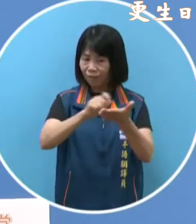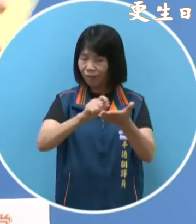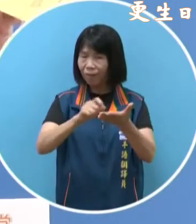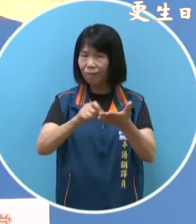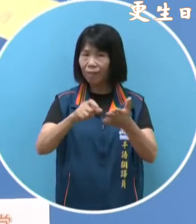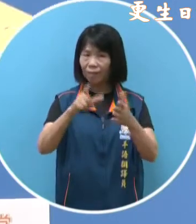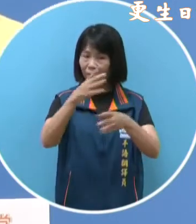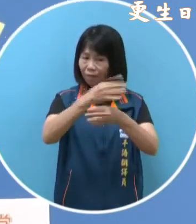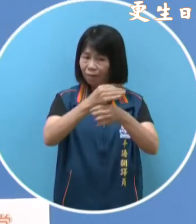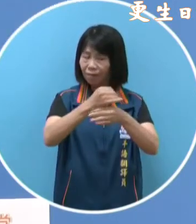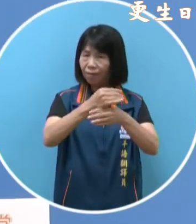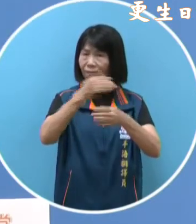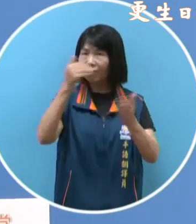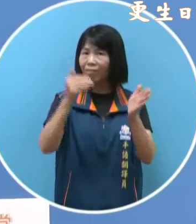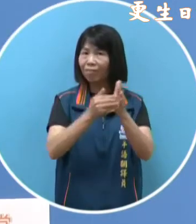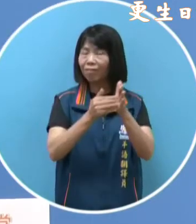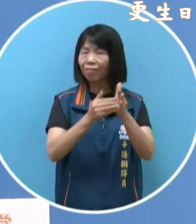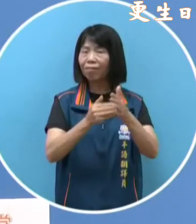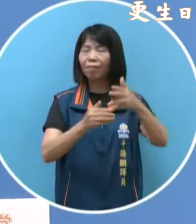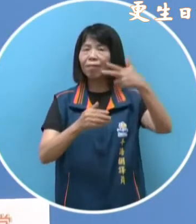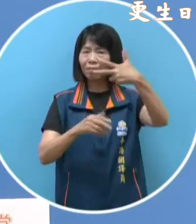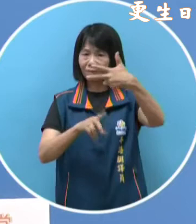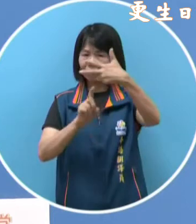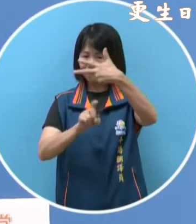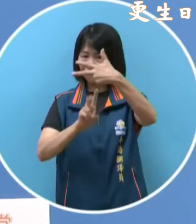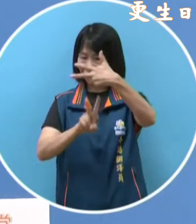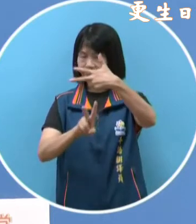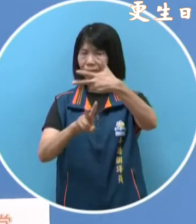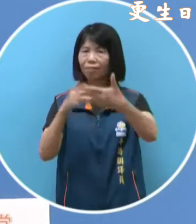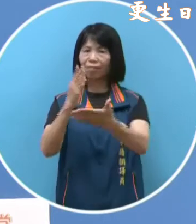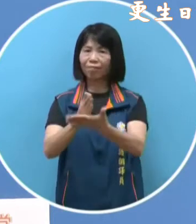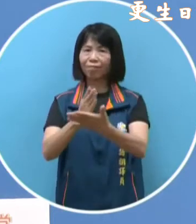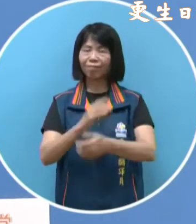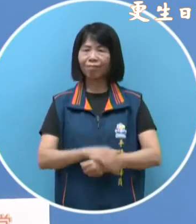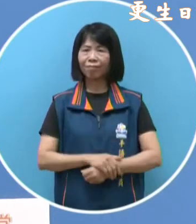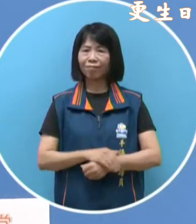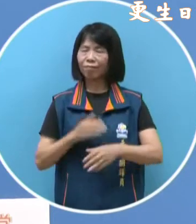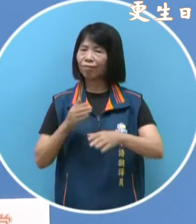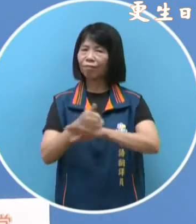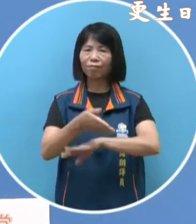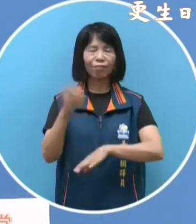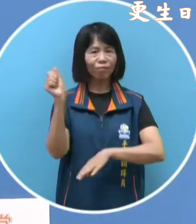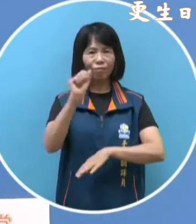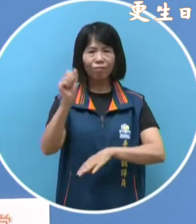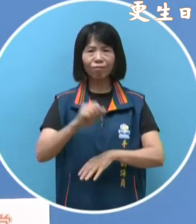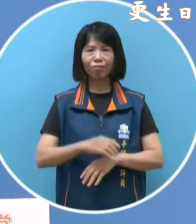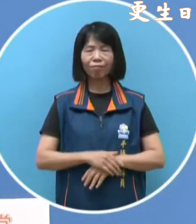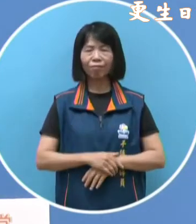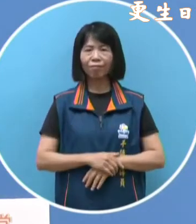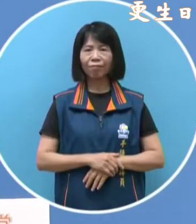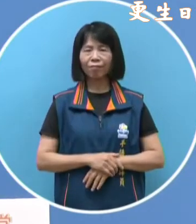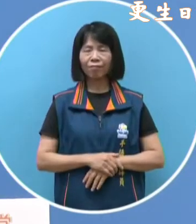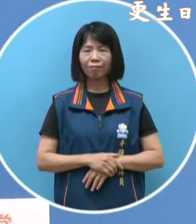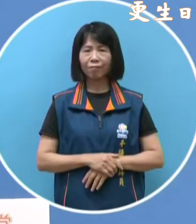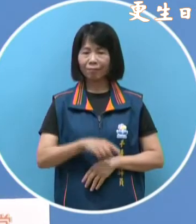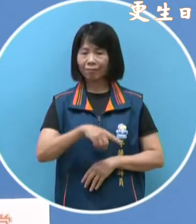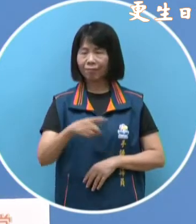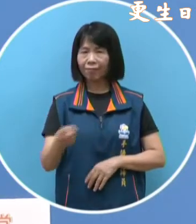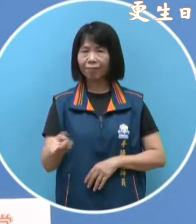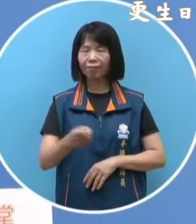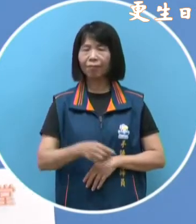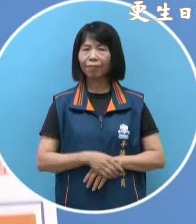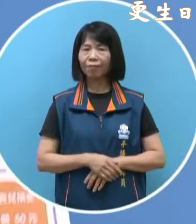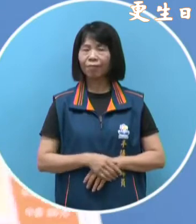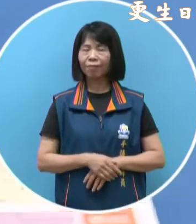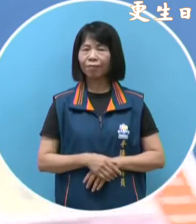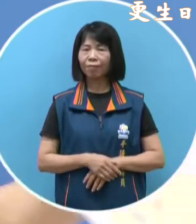使用期限呢就是到7月12号为止啊，7月12号为止哈。那接着呢，要到